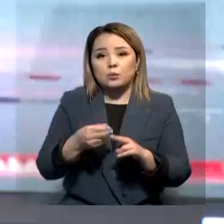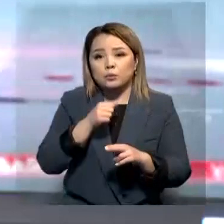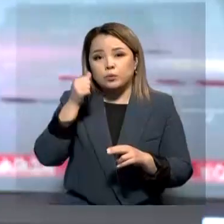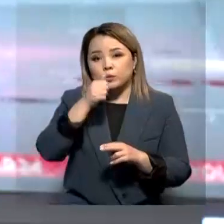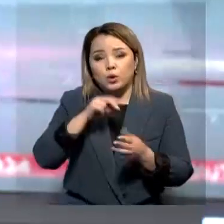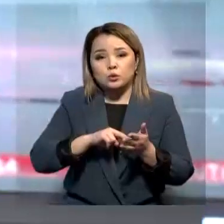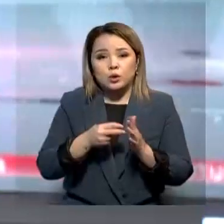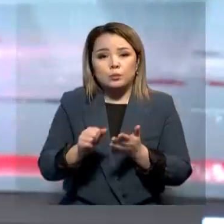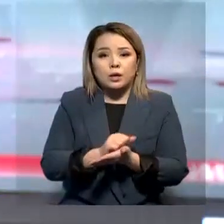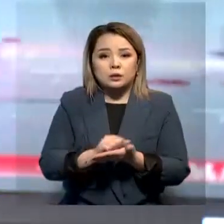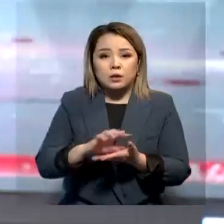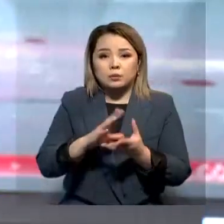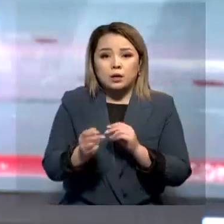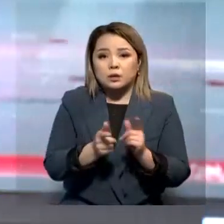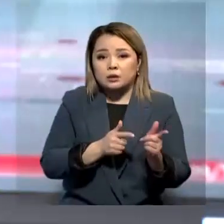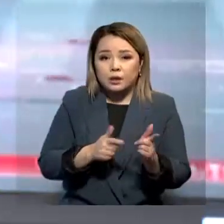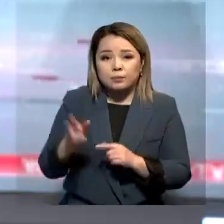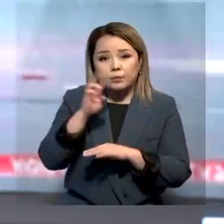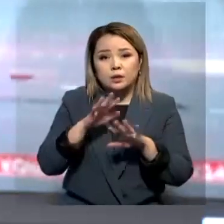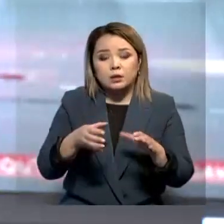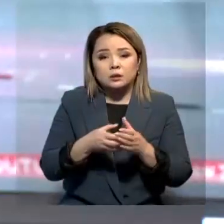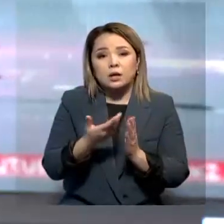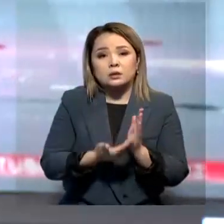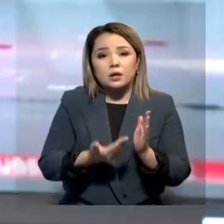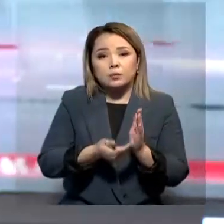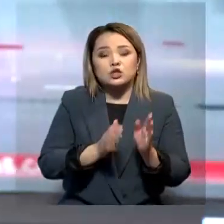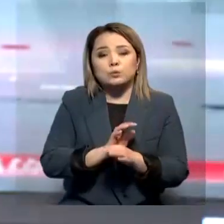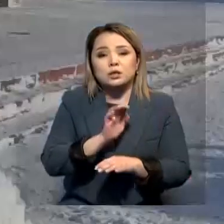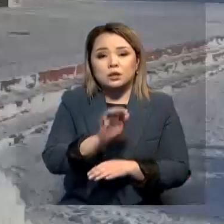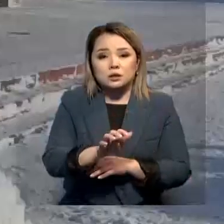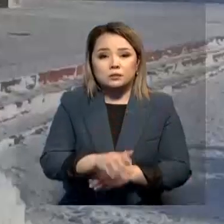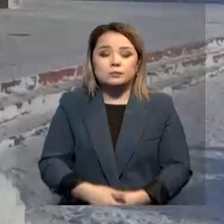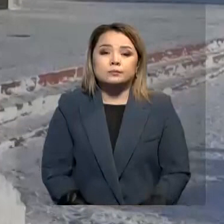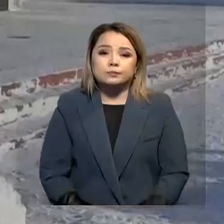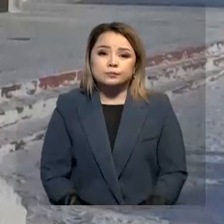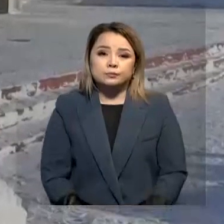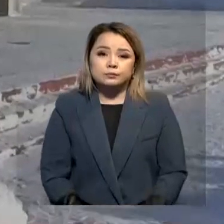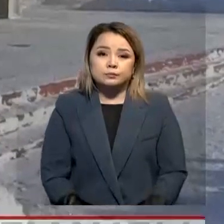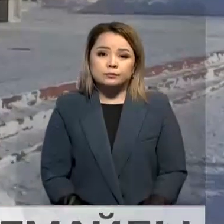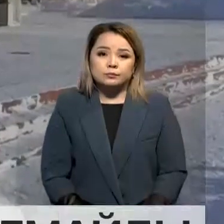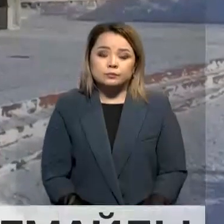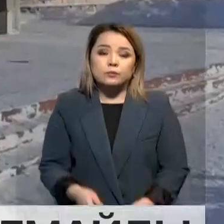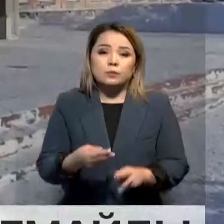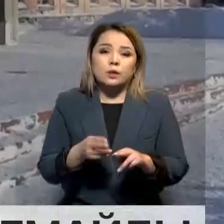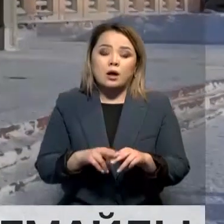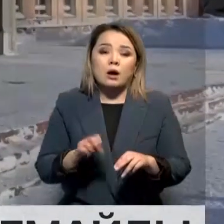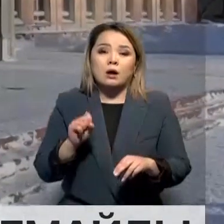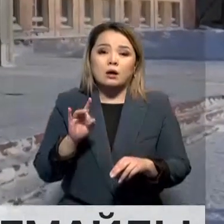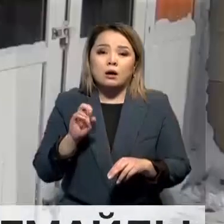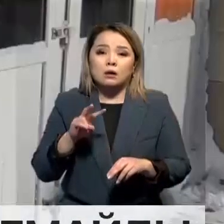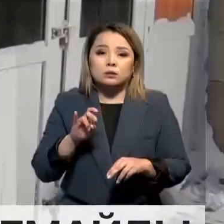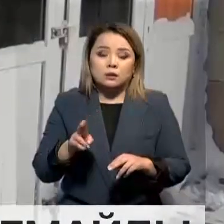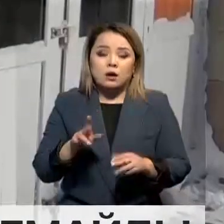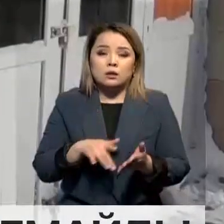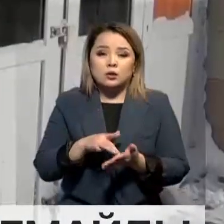оның жобалық сметалық құжаттары дайындалып, мемлекеттік сараптамаға жіберілген. Мынау Аркалык қаласының мәдениет